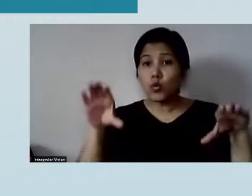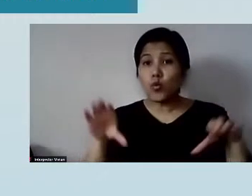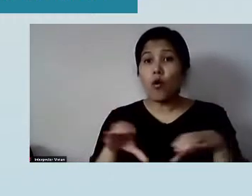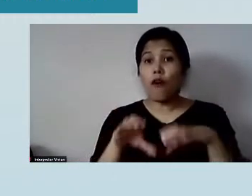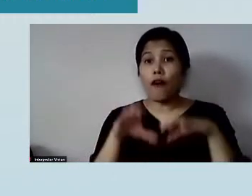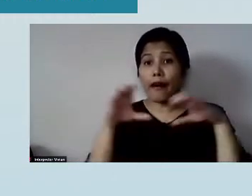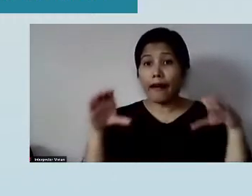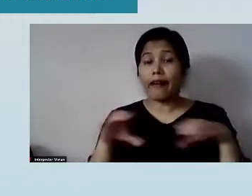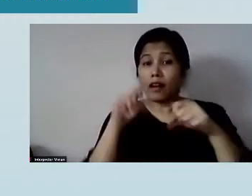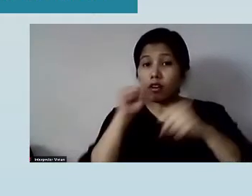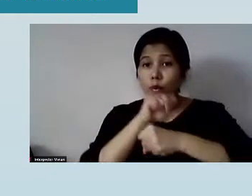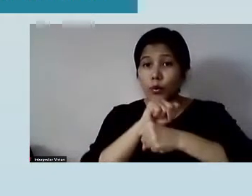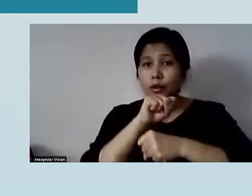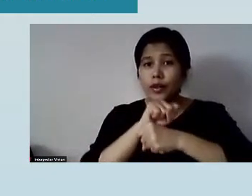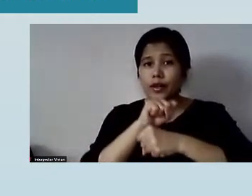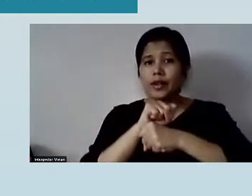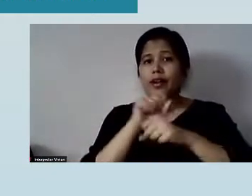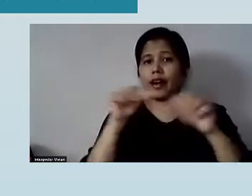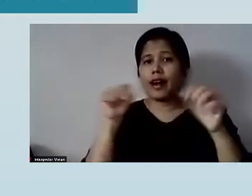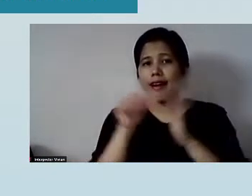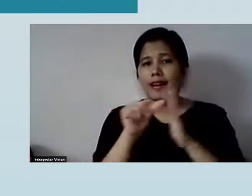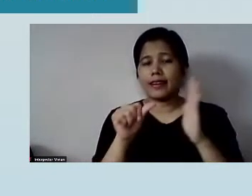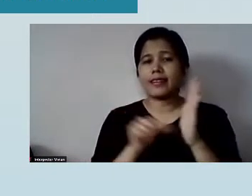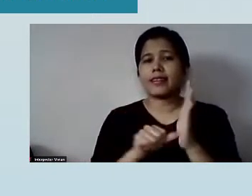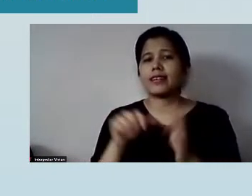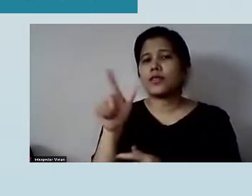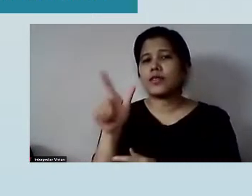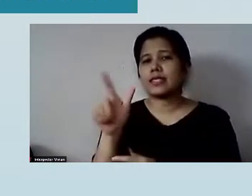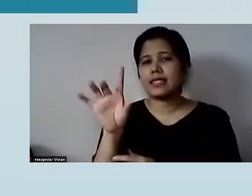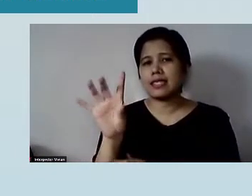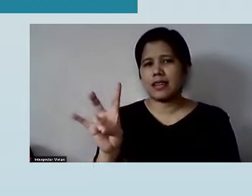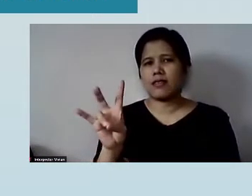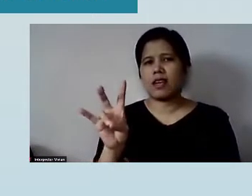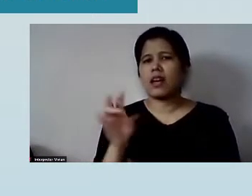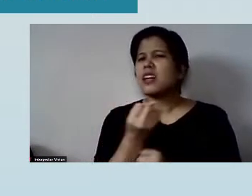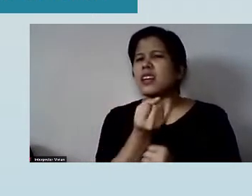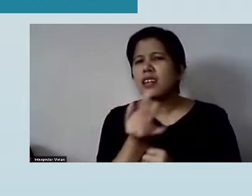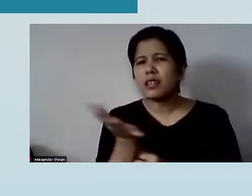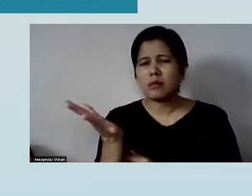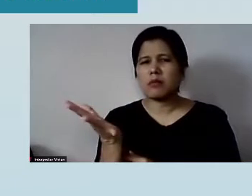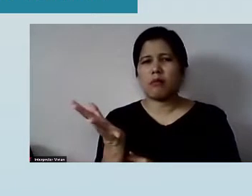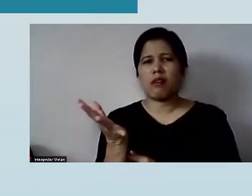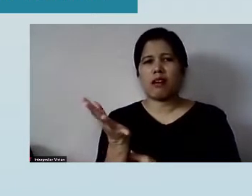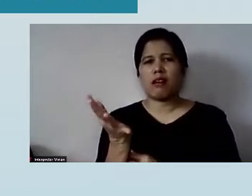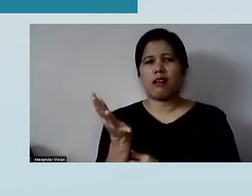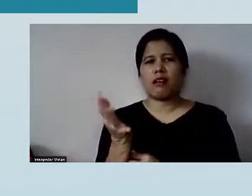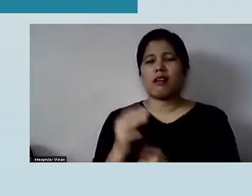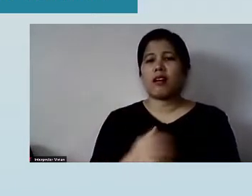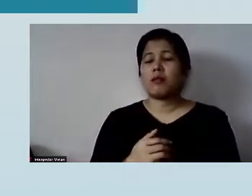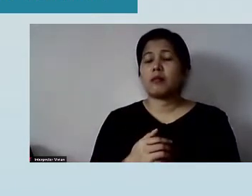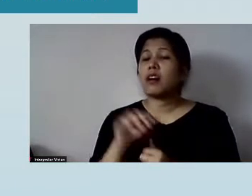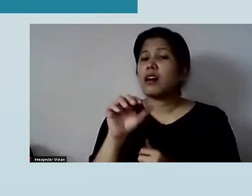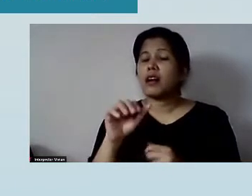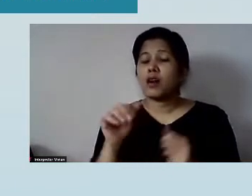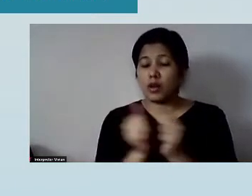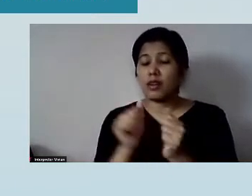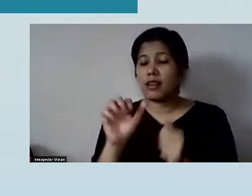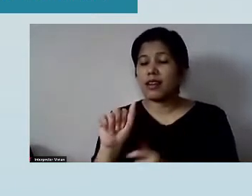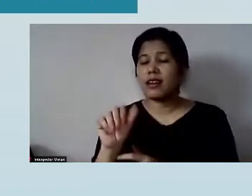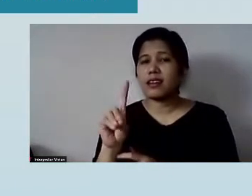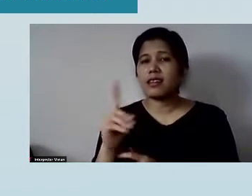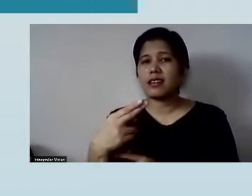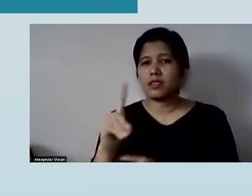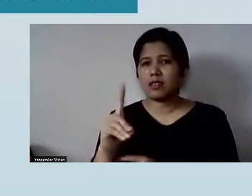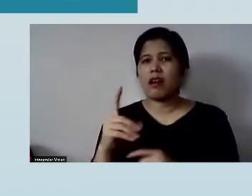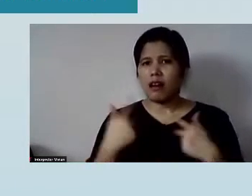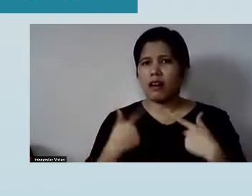under Article 27, ilan na po ba ang mga may ADHD na nagtatrabaho ngayon?